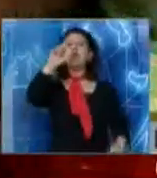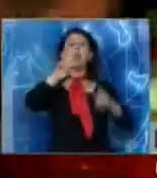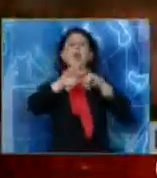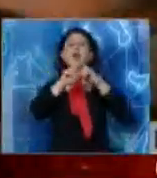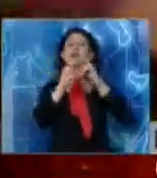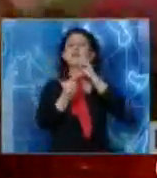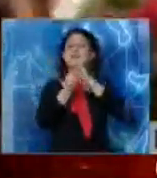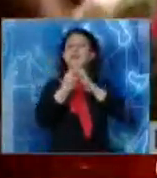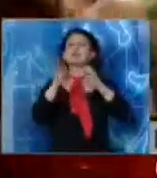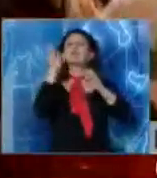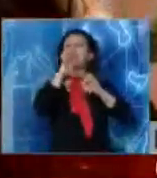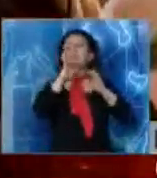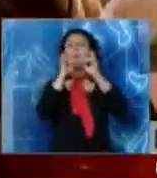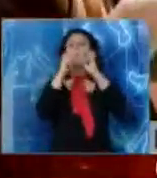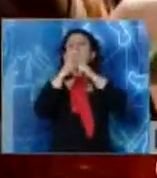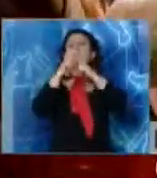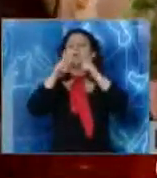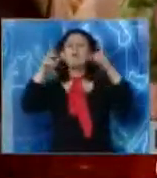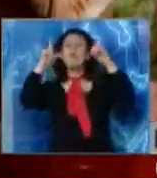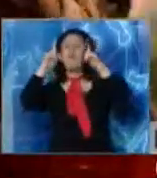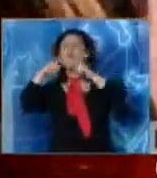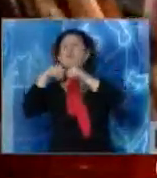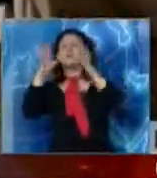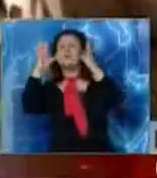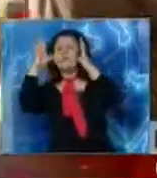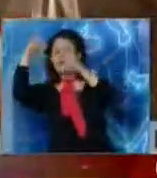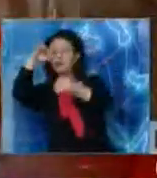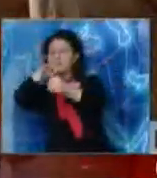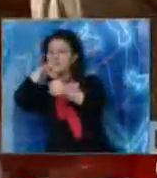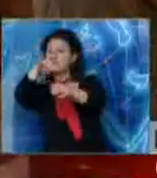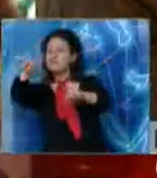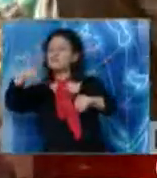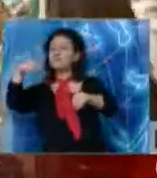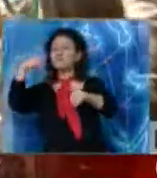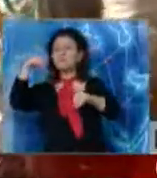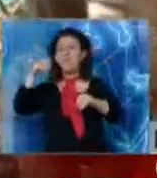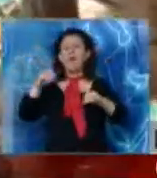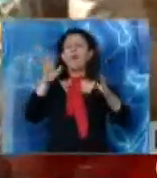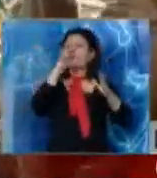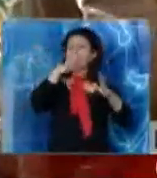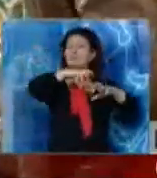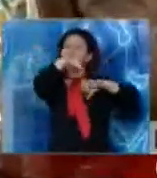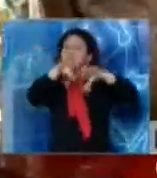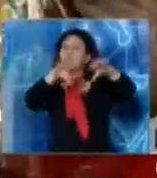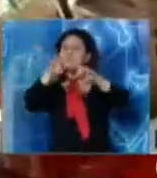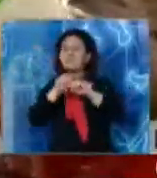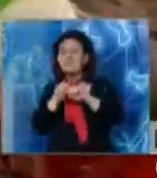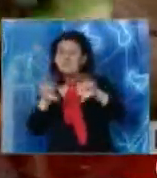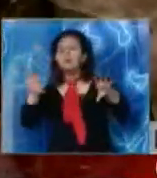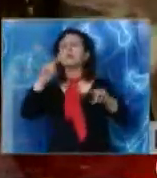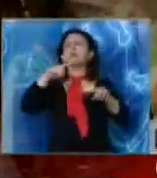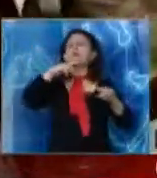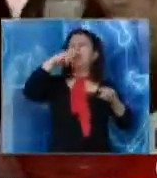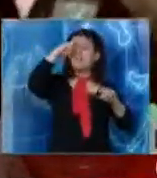soğanları İzmit'te Anıt Park, Belsa, Fevziye Camii önünde satılıyor. Ayrıca Kocaeli'nin tamamına yayılması amaçlanan proje kapsamında